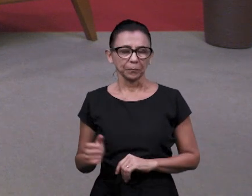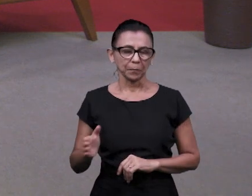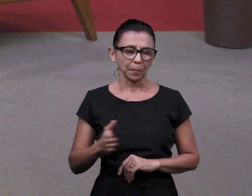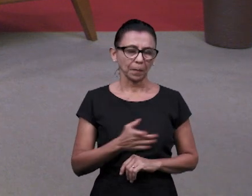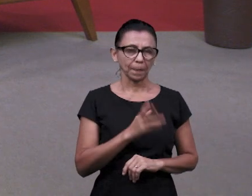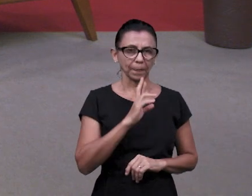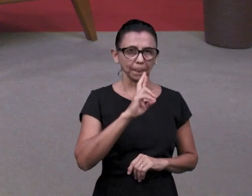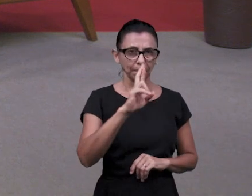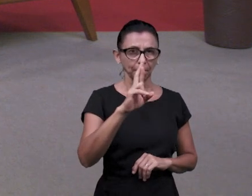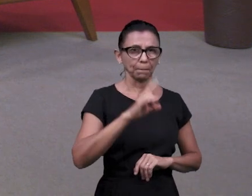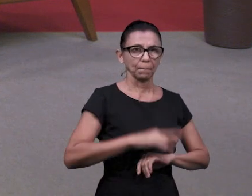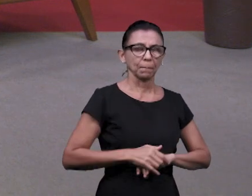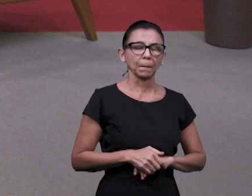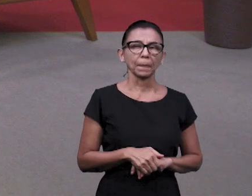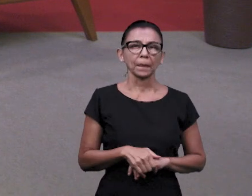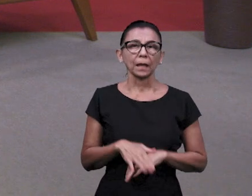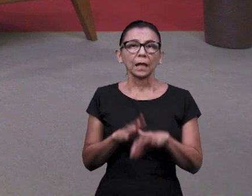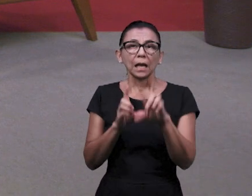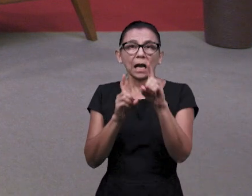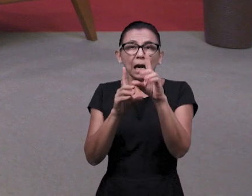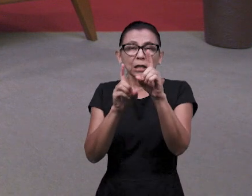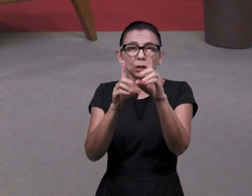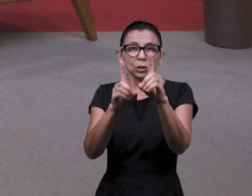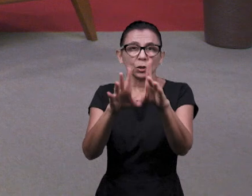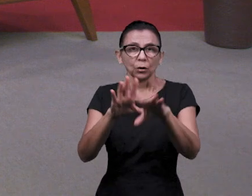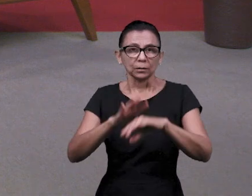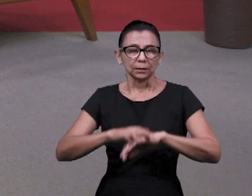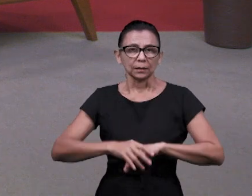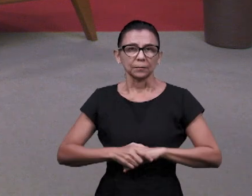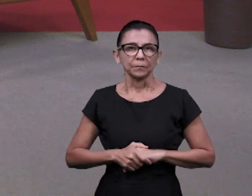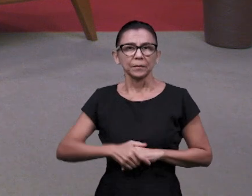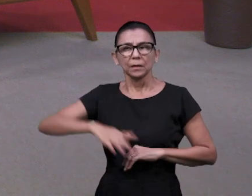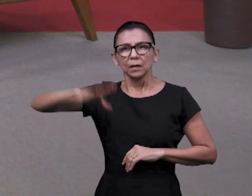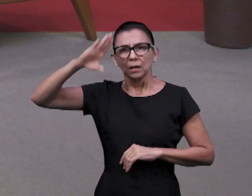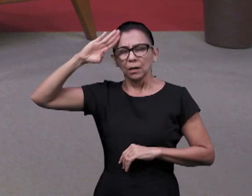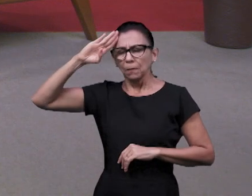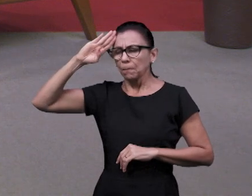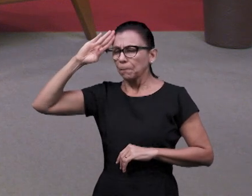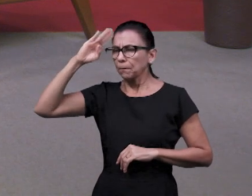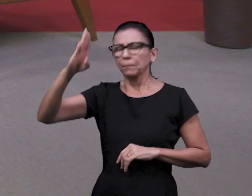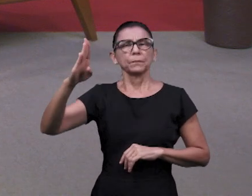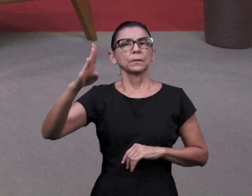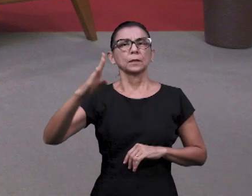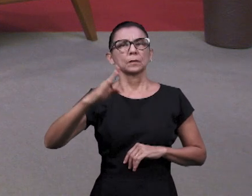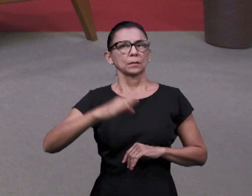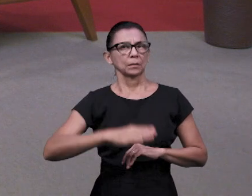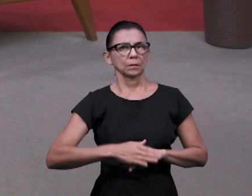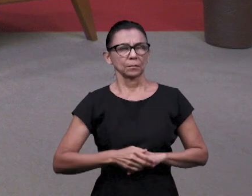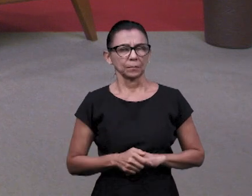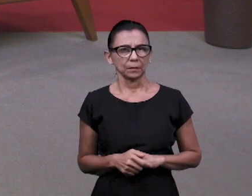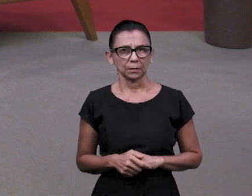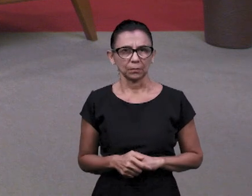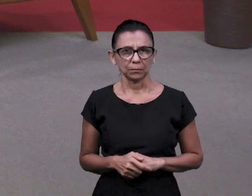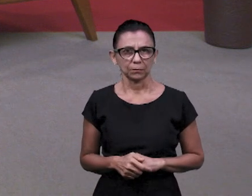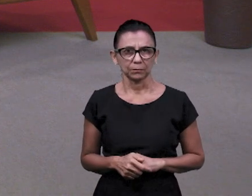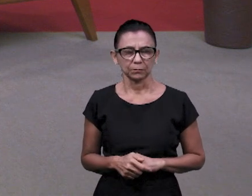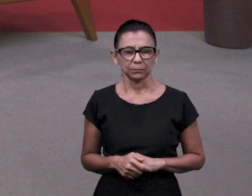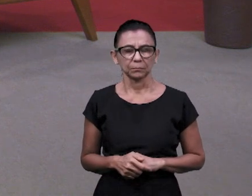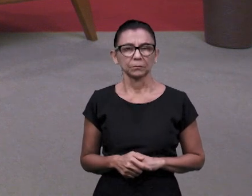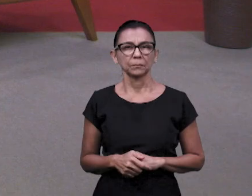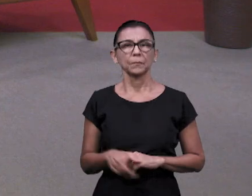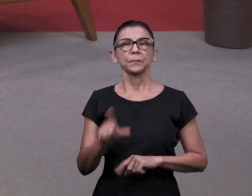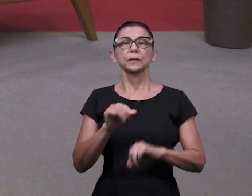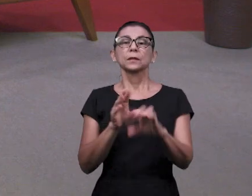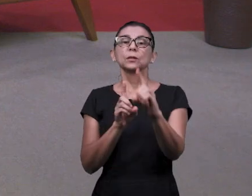Josias, elle est indispensable parce que qu'est-ce que c'est la doctrine? La